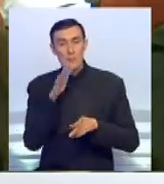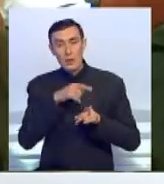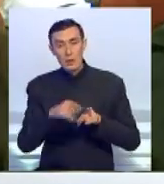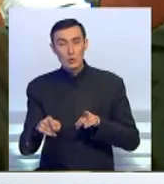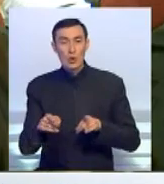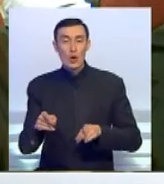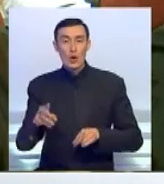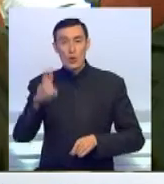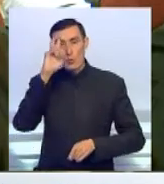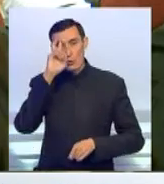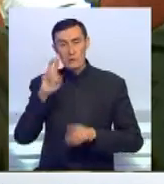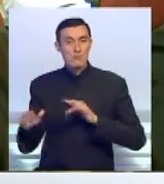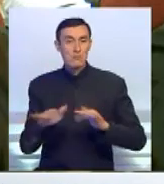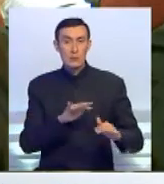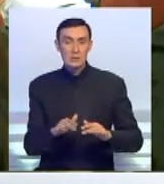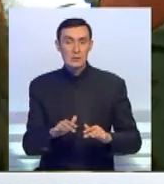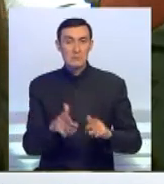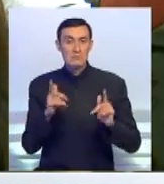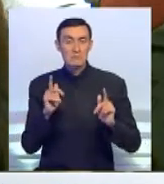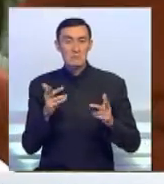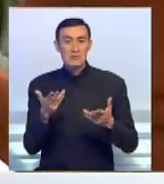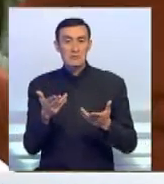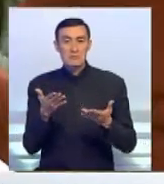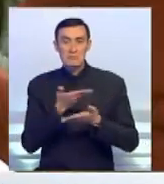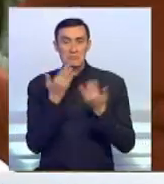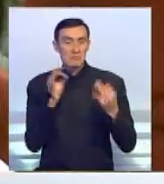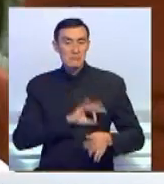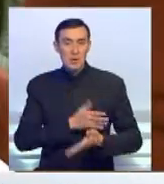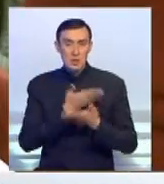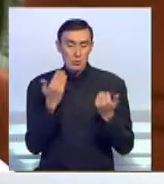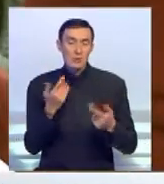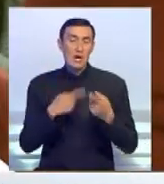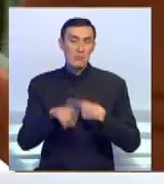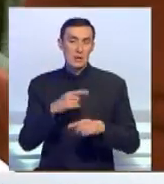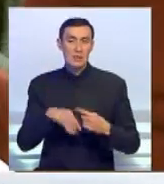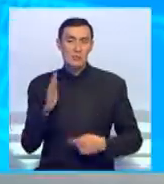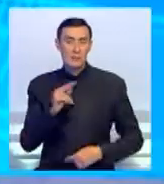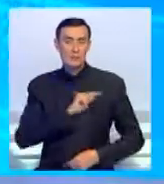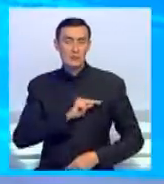самой госфункции себя не оправдала, то есть механизм обратного возврата этой функции.